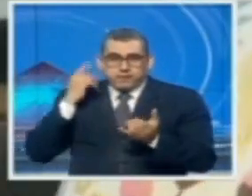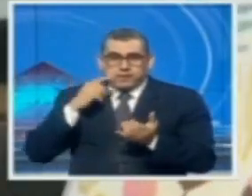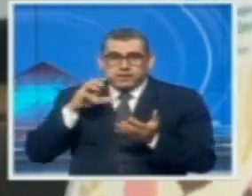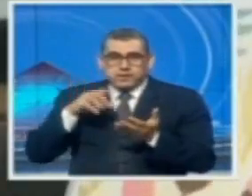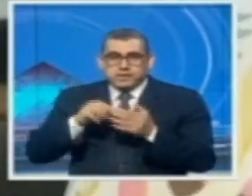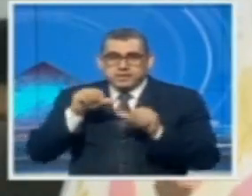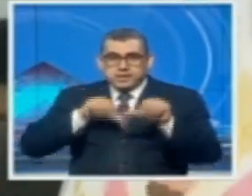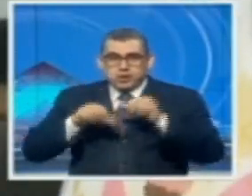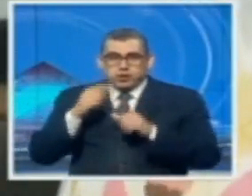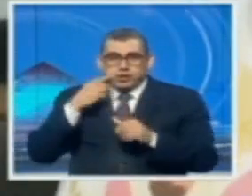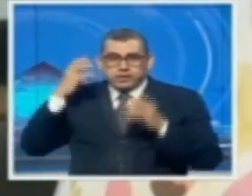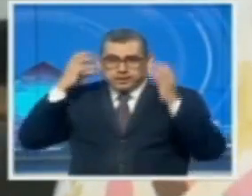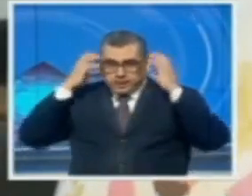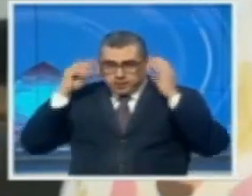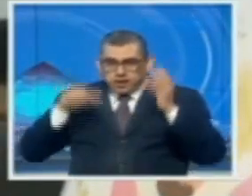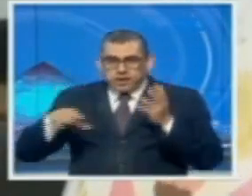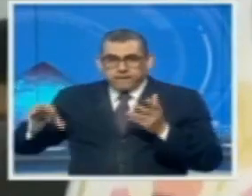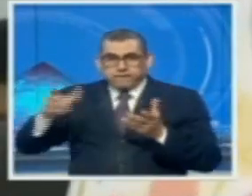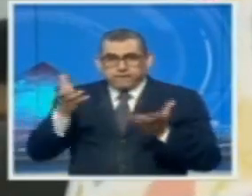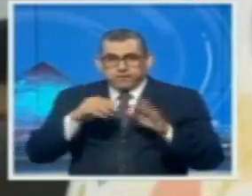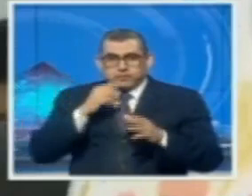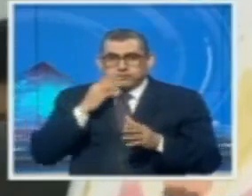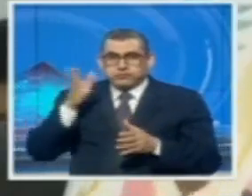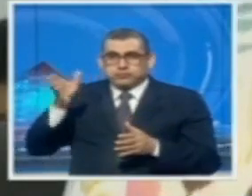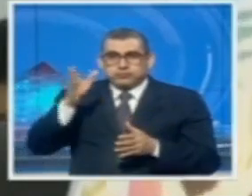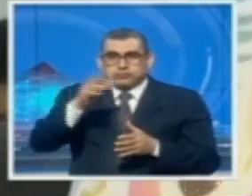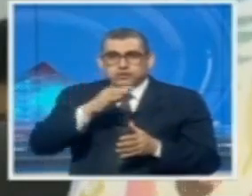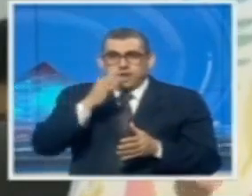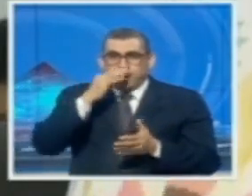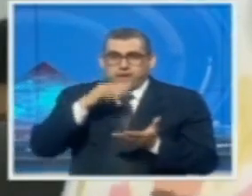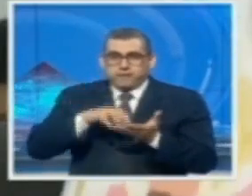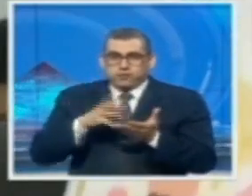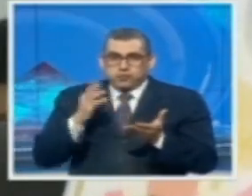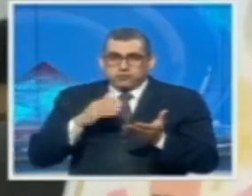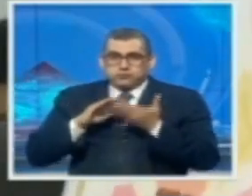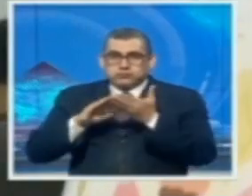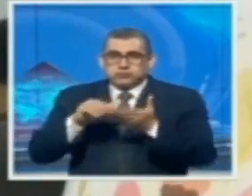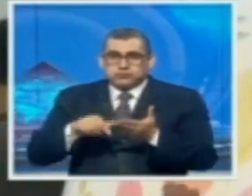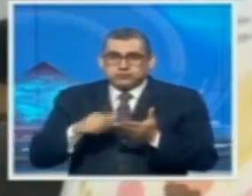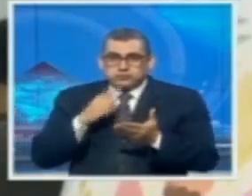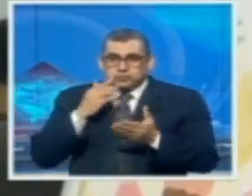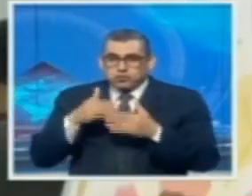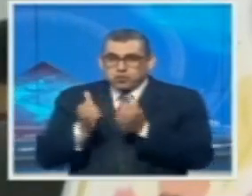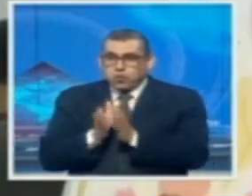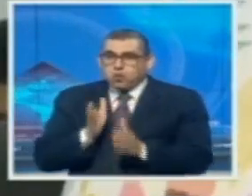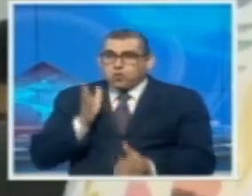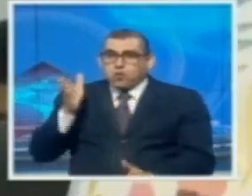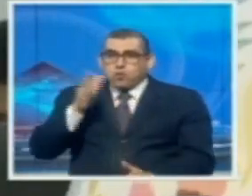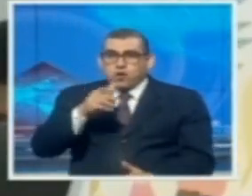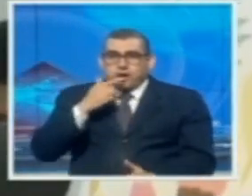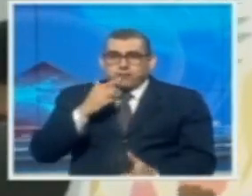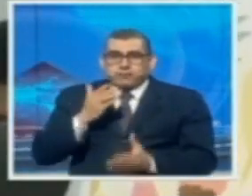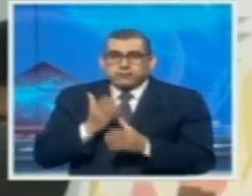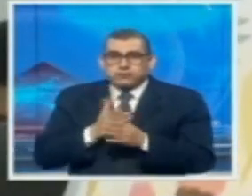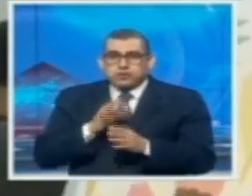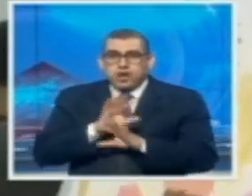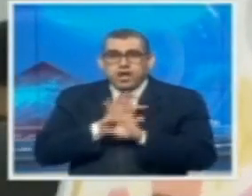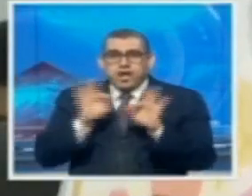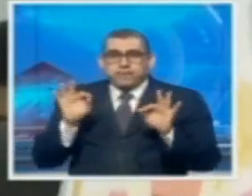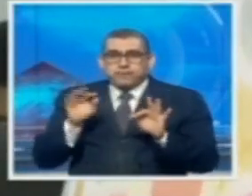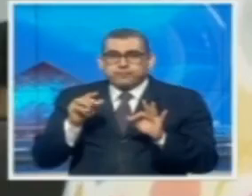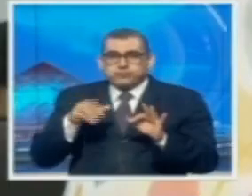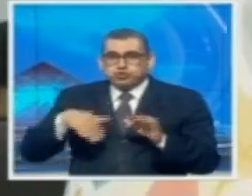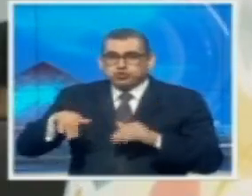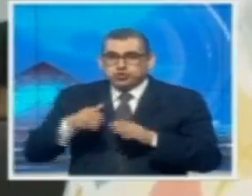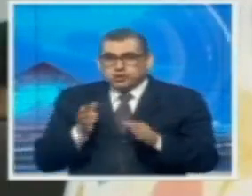مكتب الدمرداش، كلهم بعدد الفرق بتاعته سواء كانت ثابتة أو متحركة. نشرين الفرق بتاعتنا المتحركة في جميع